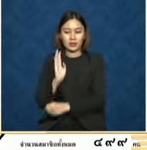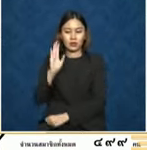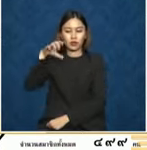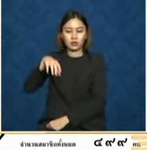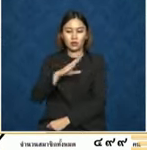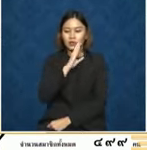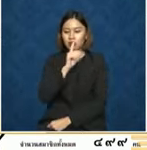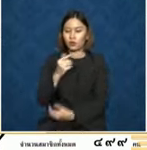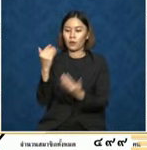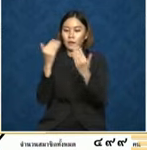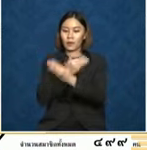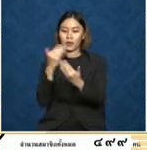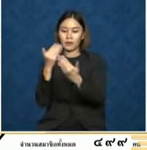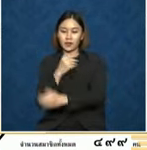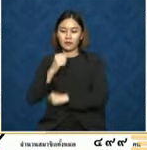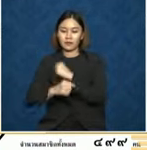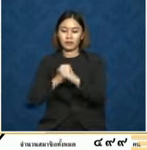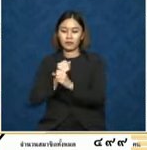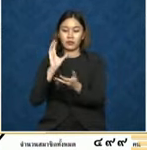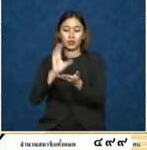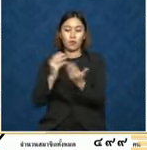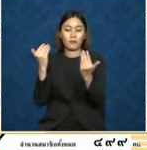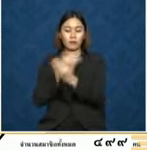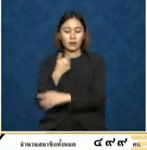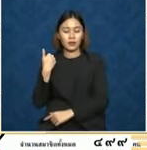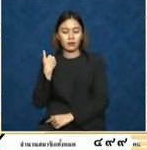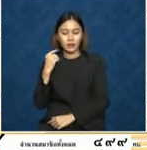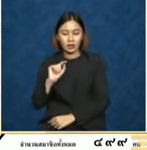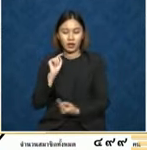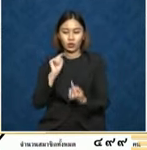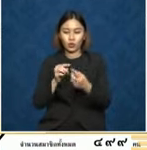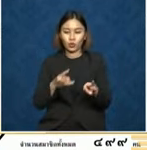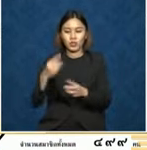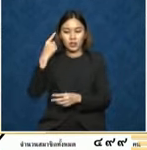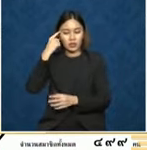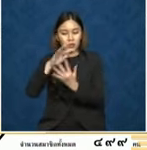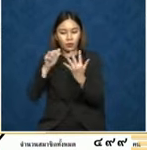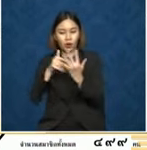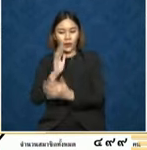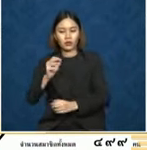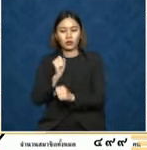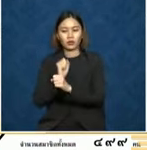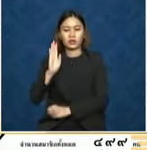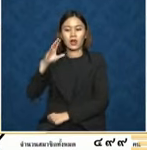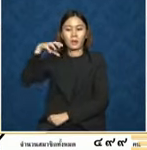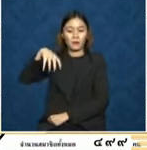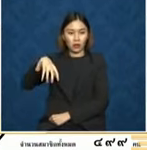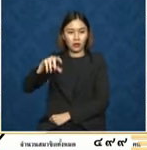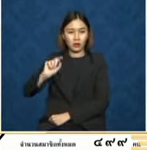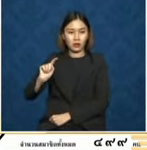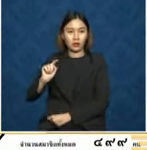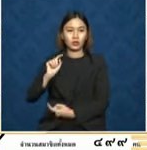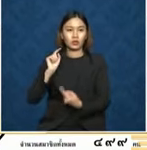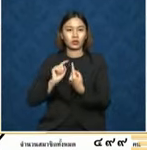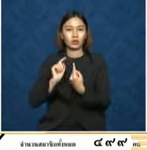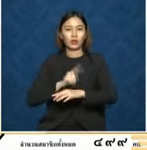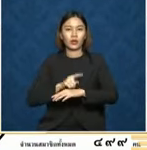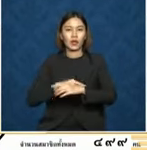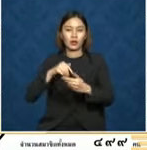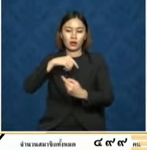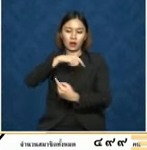ากมีการเปลี่ยนแปลงของปีงบประมาณซึ่งอาจจะมีผลต่อวิธีการวางแผนของบริษัทในช่วงเวลาร